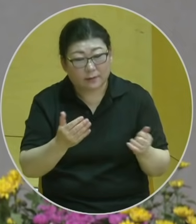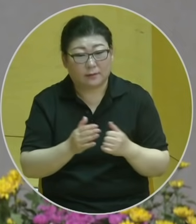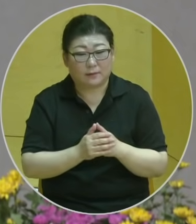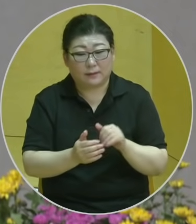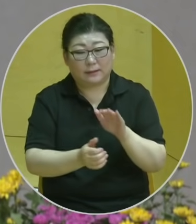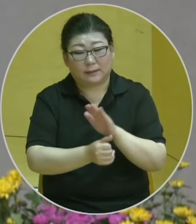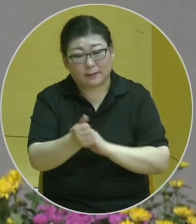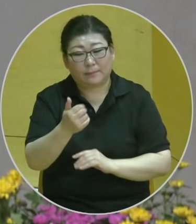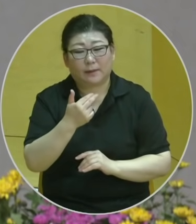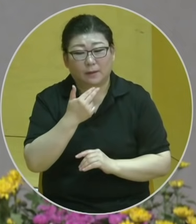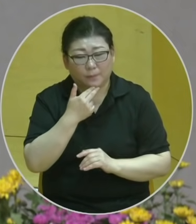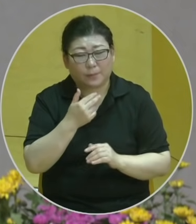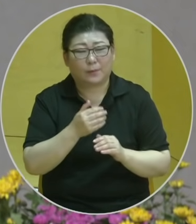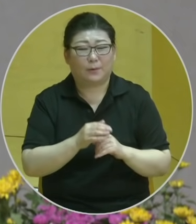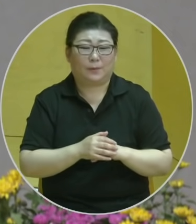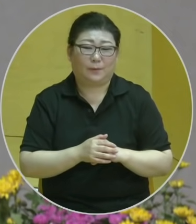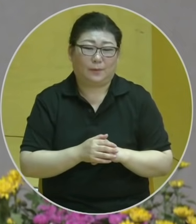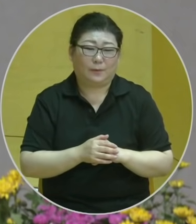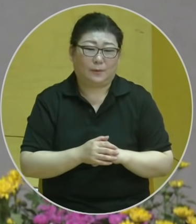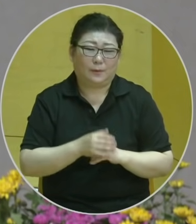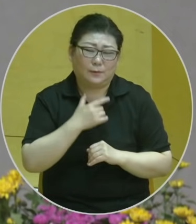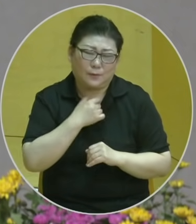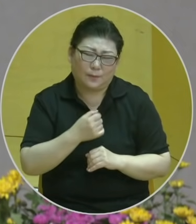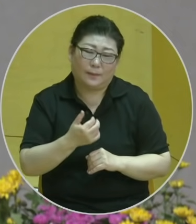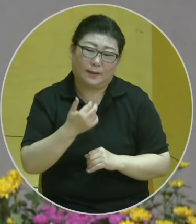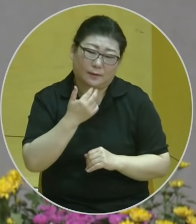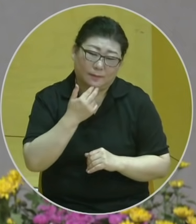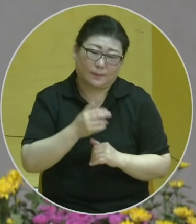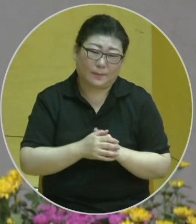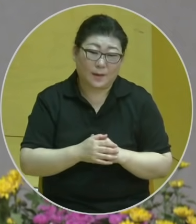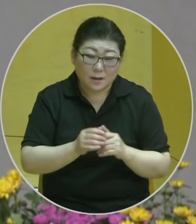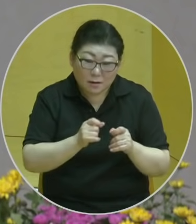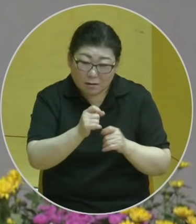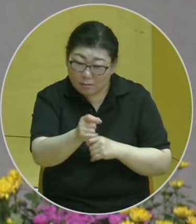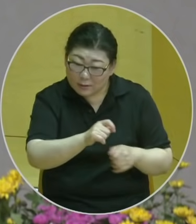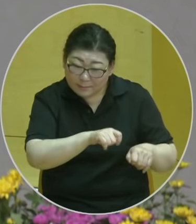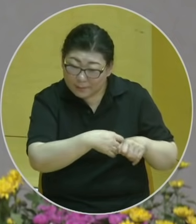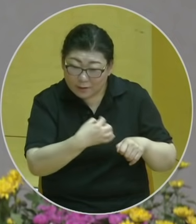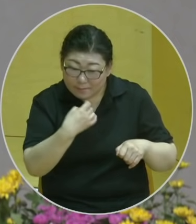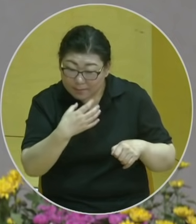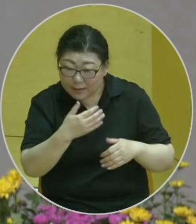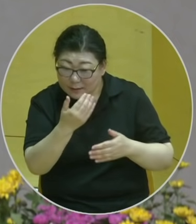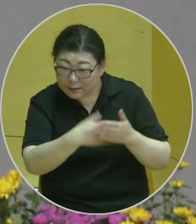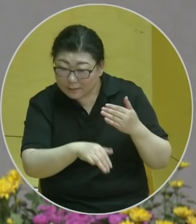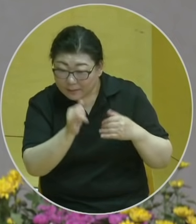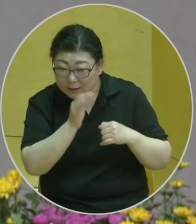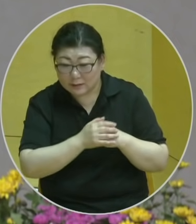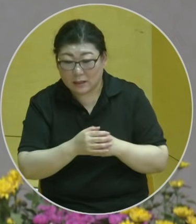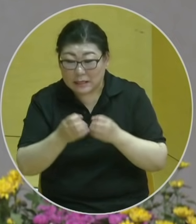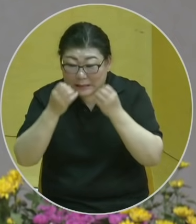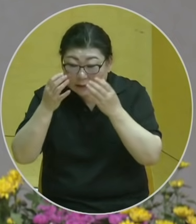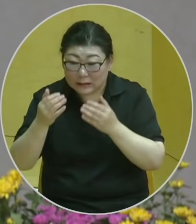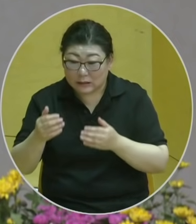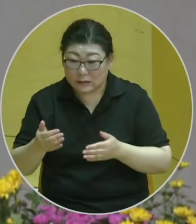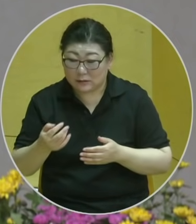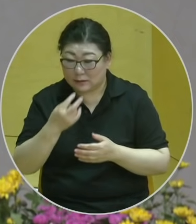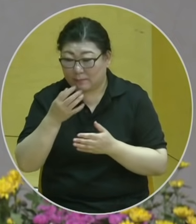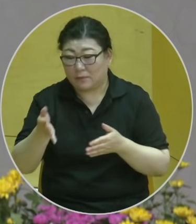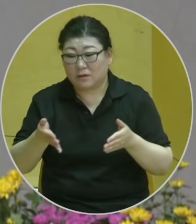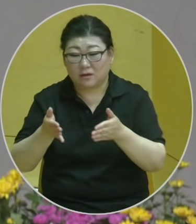희망이 없고 소망이 없고 영원한 형벌만이 기다릴 수밖에 없는, 그리고 새 생명의 길을 알지도 못하는 나를